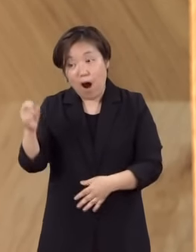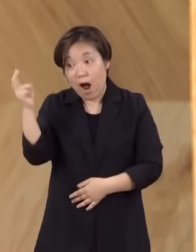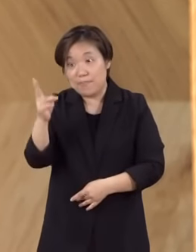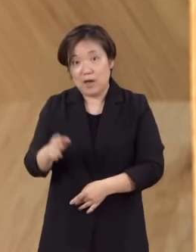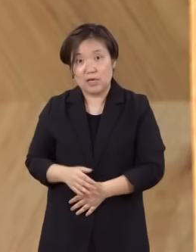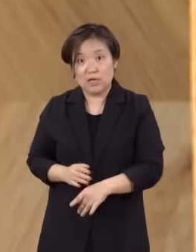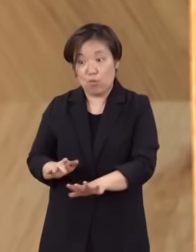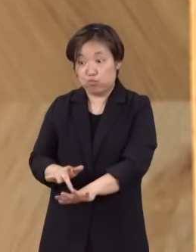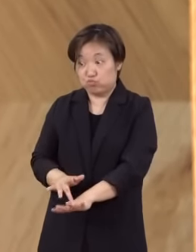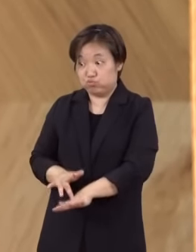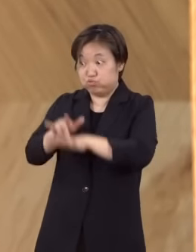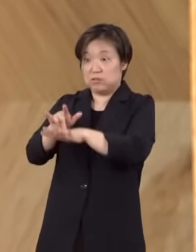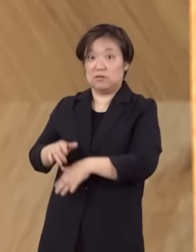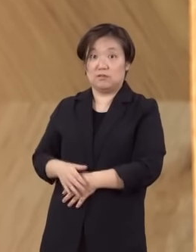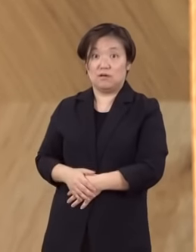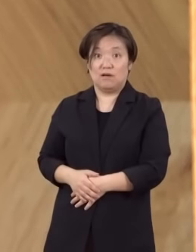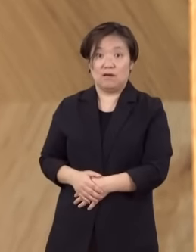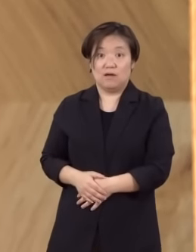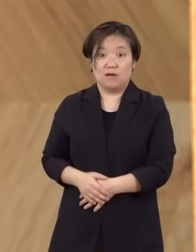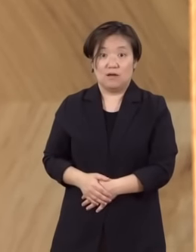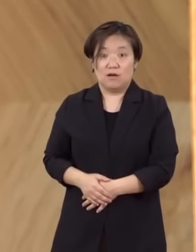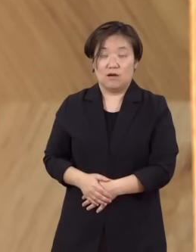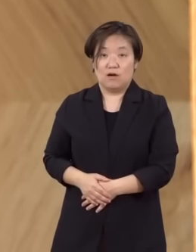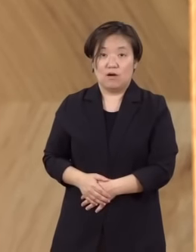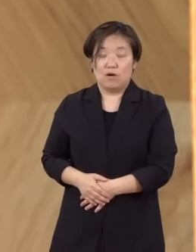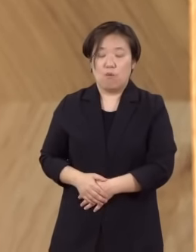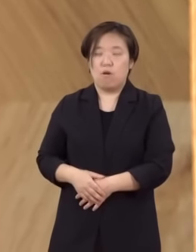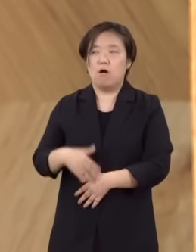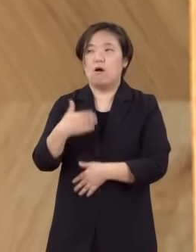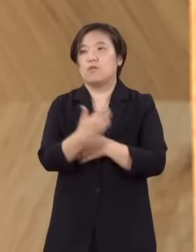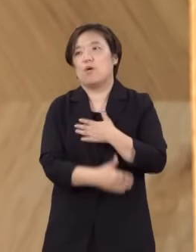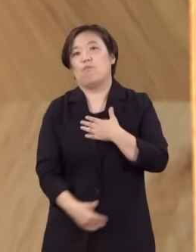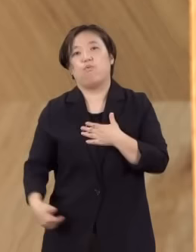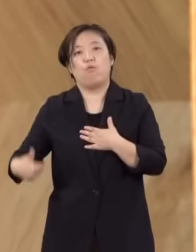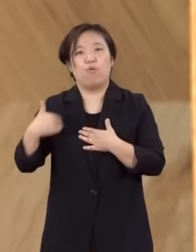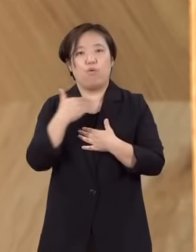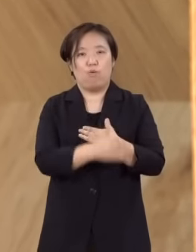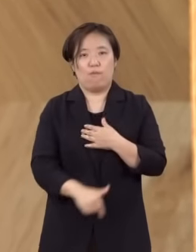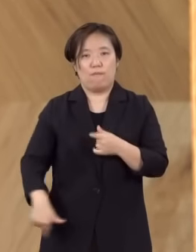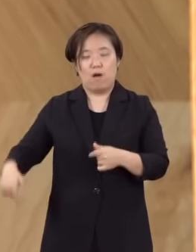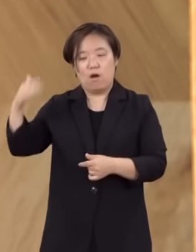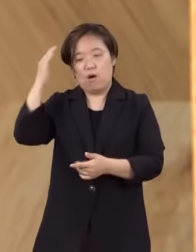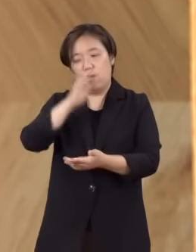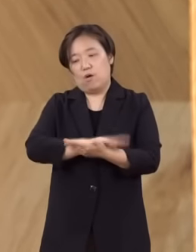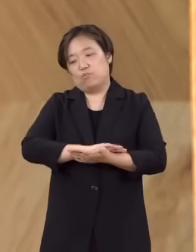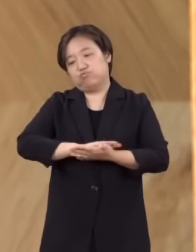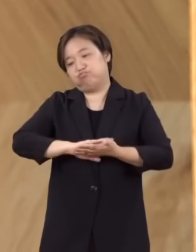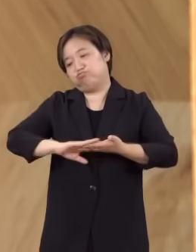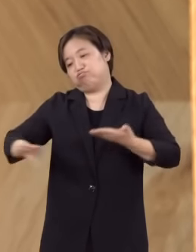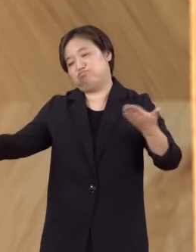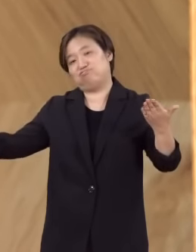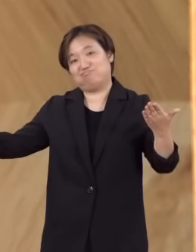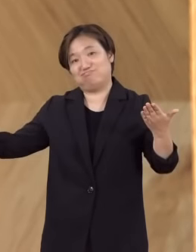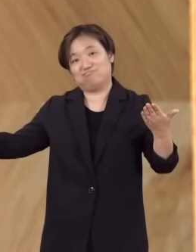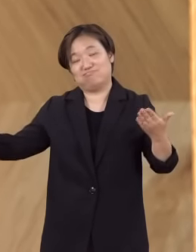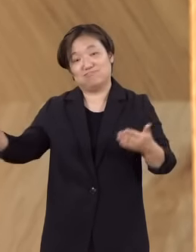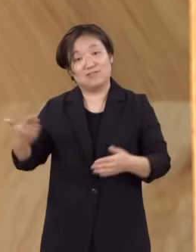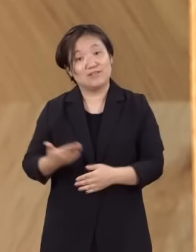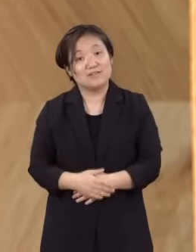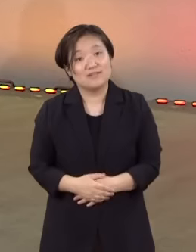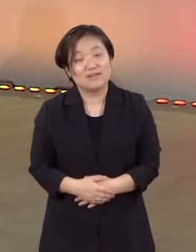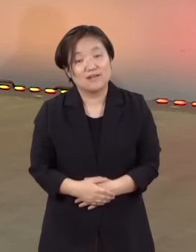도망가는 것처럼 순식간에 몸이 풀려서 가위에서 풀려났습니다 우와